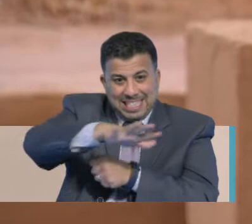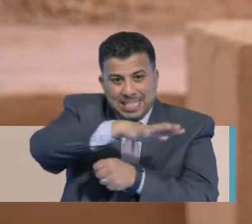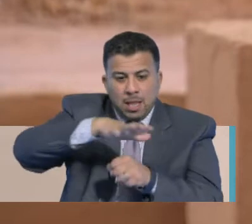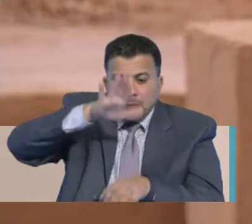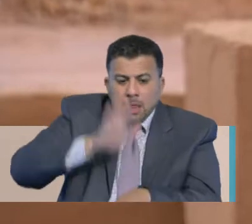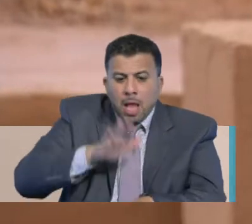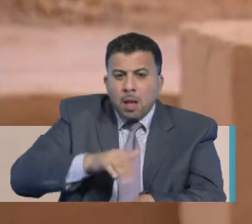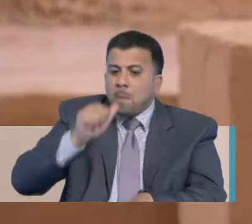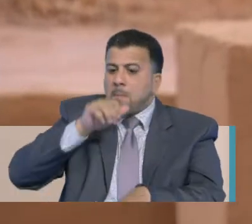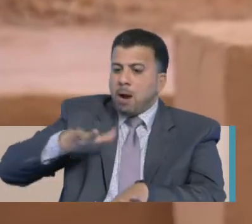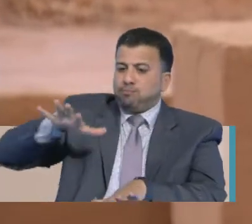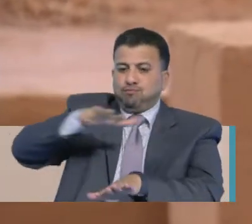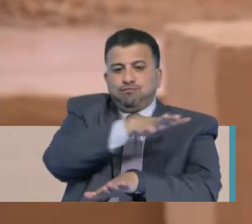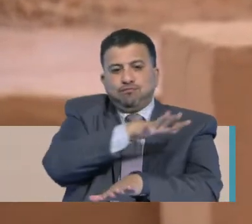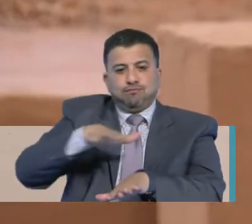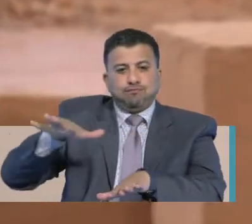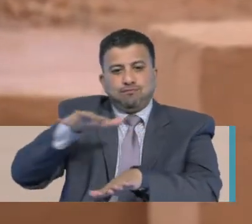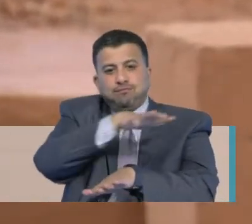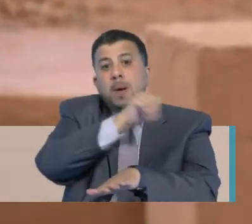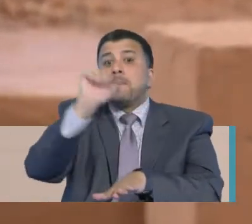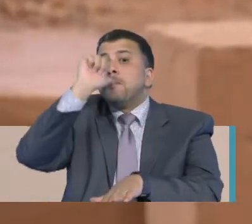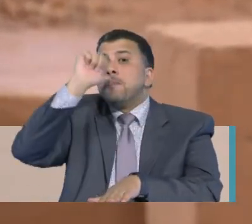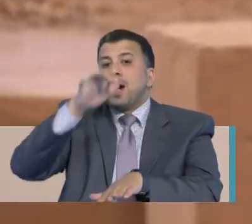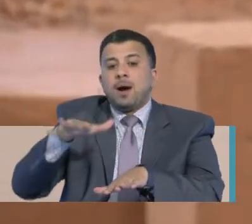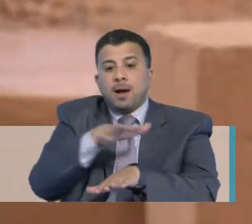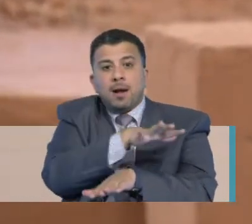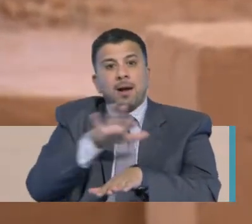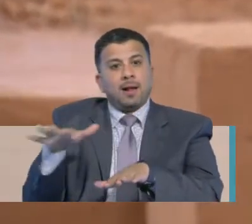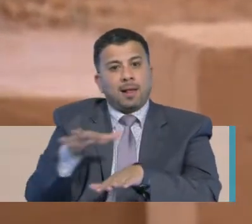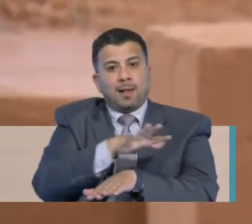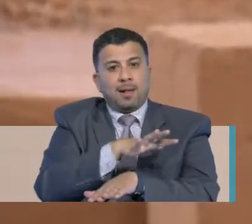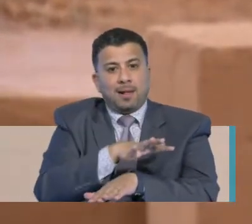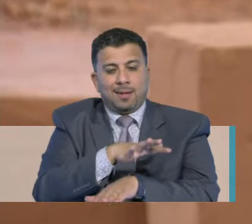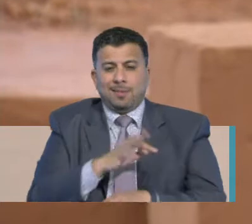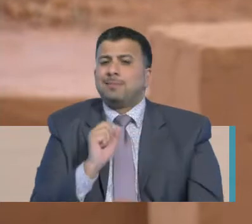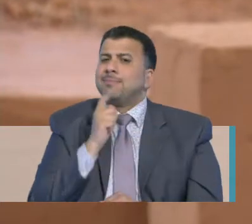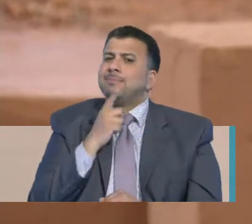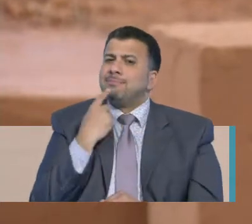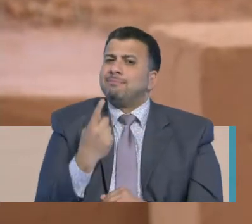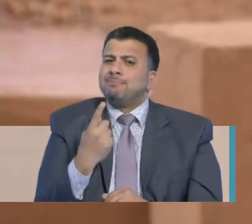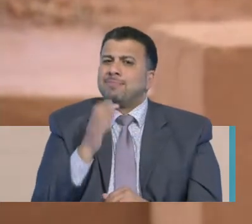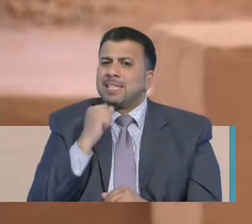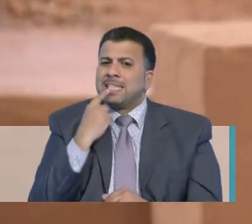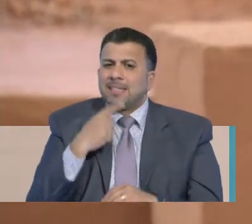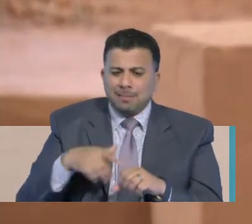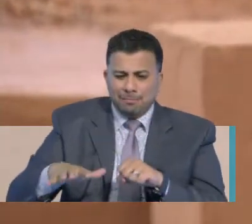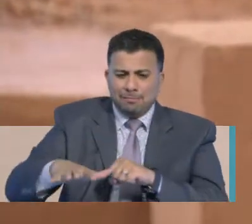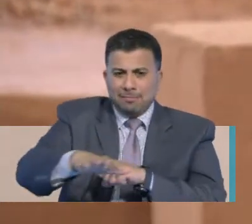على الشبه الشمالي طالع وتلف، ولفتها من يمين إلى